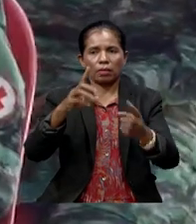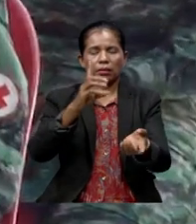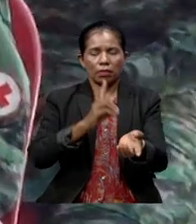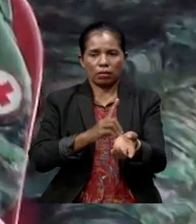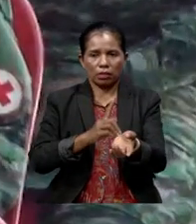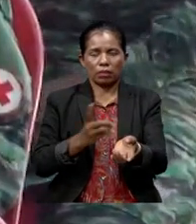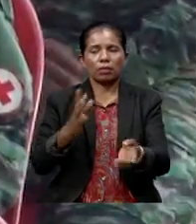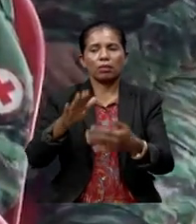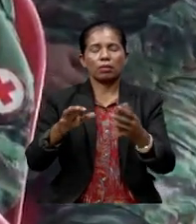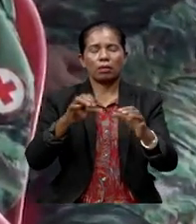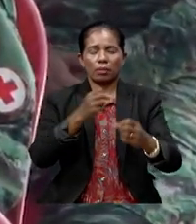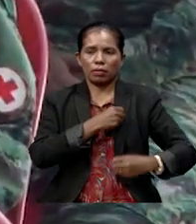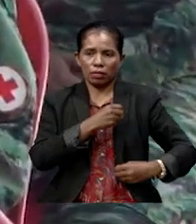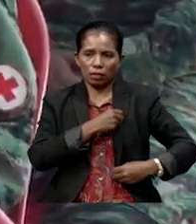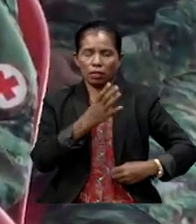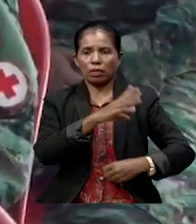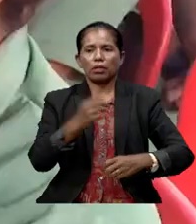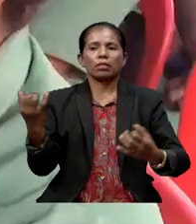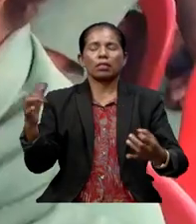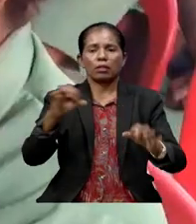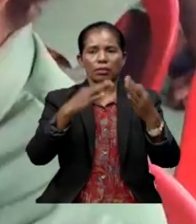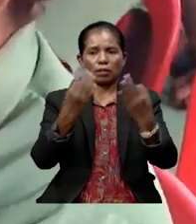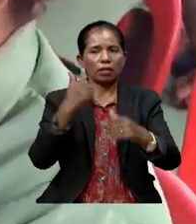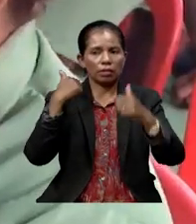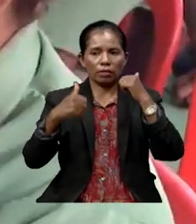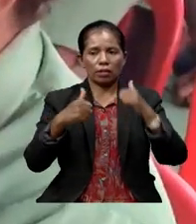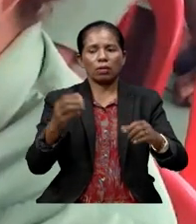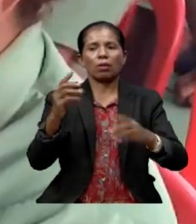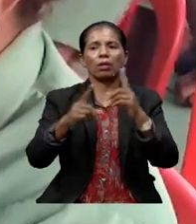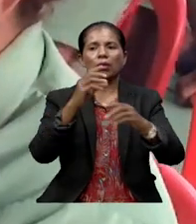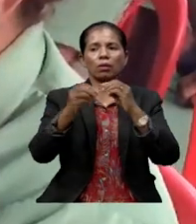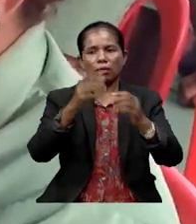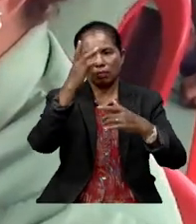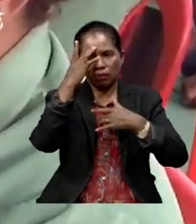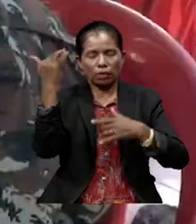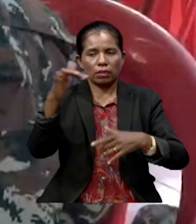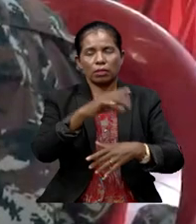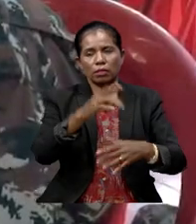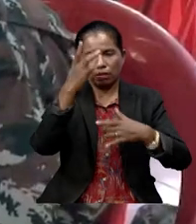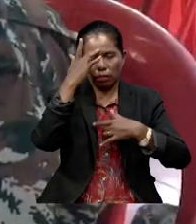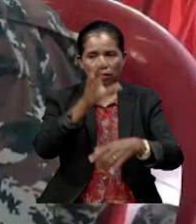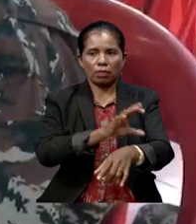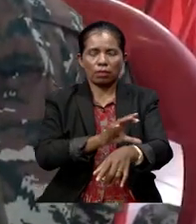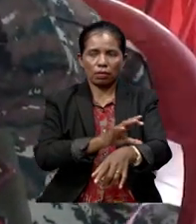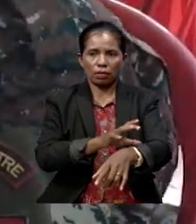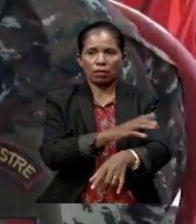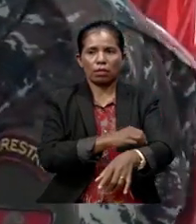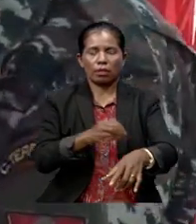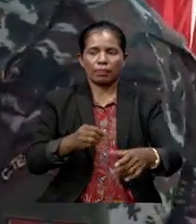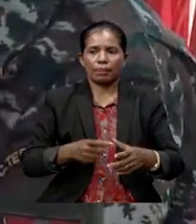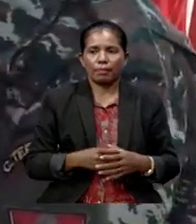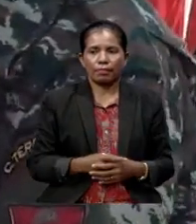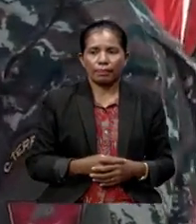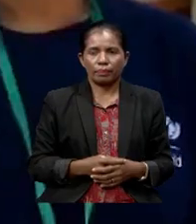no sirene família. Iha aktividade ne kulialiu kona bemores sirhanesan kankru mama no kankru cervical.